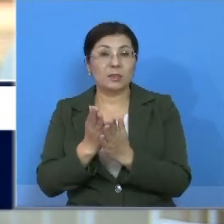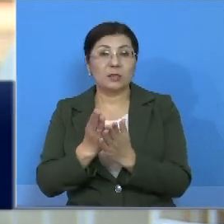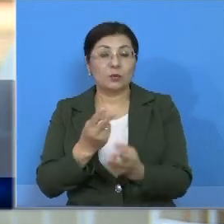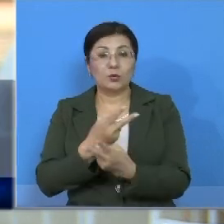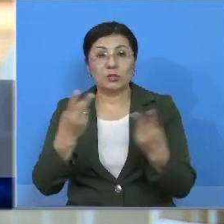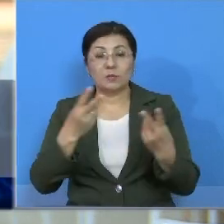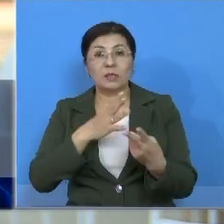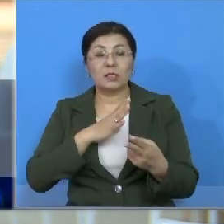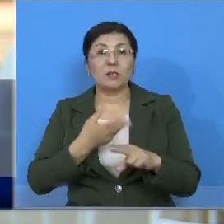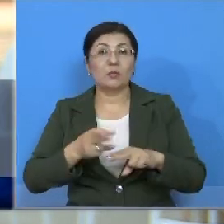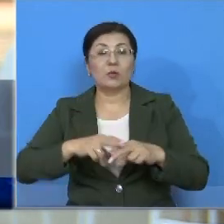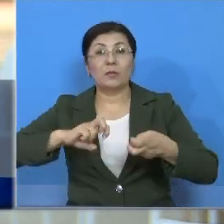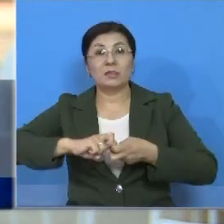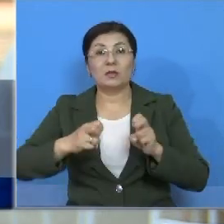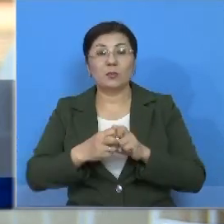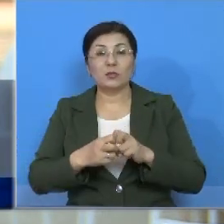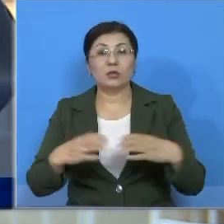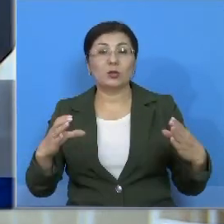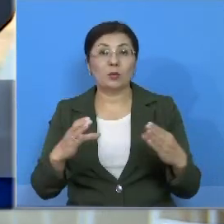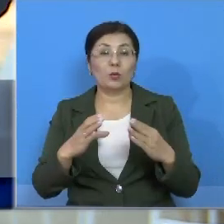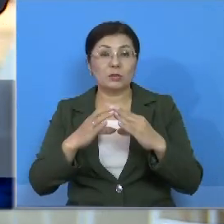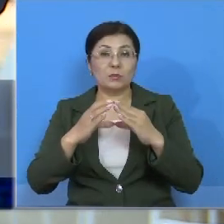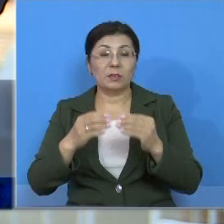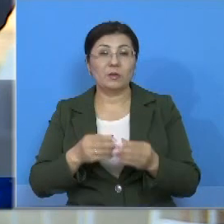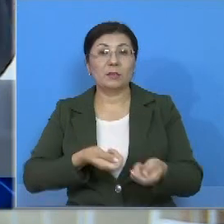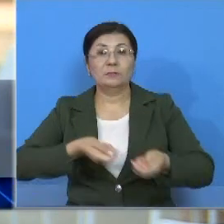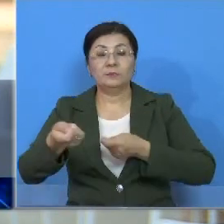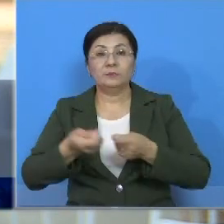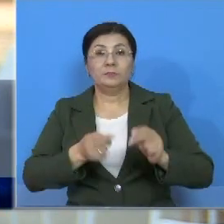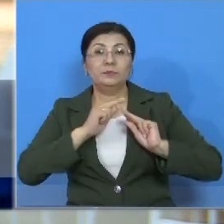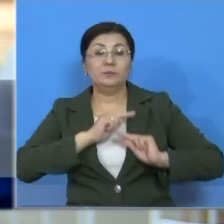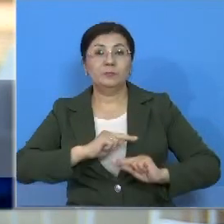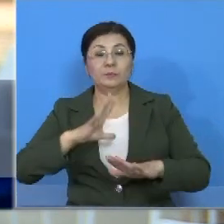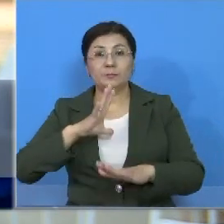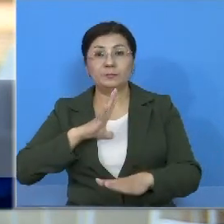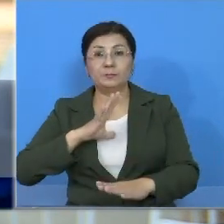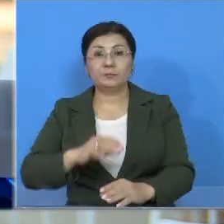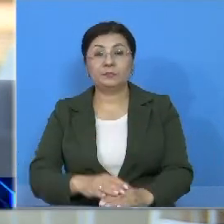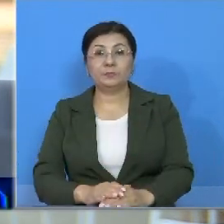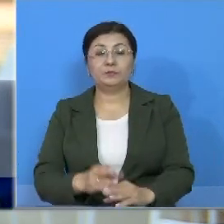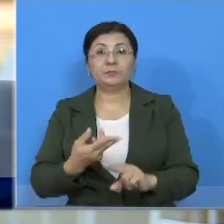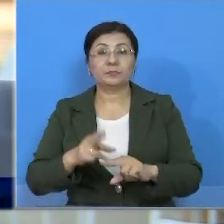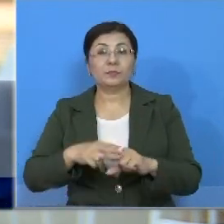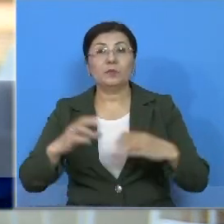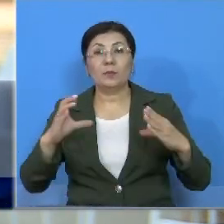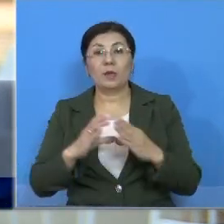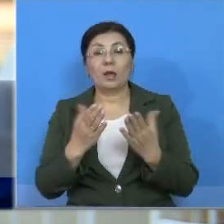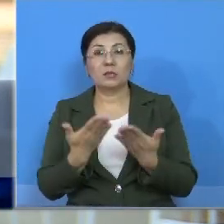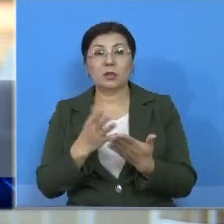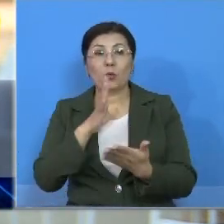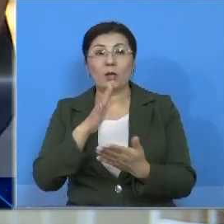бойынша сол мекеме басшыларымен жұмыс жасалды. Ол мекеменің қазір бүгін